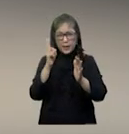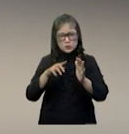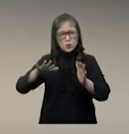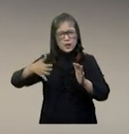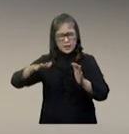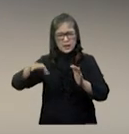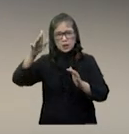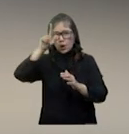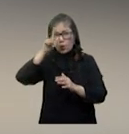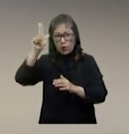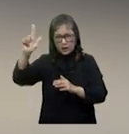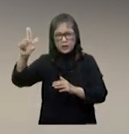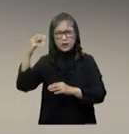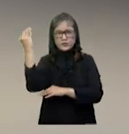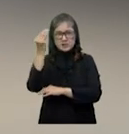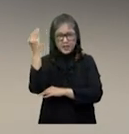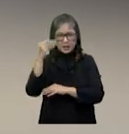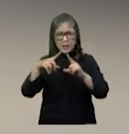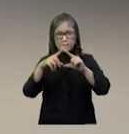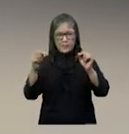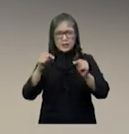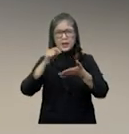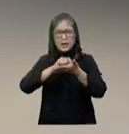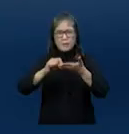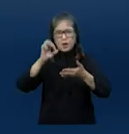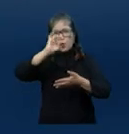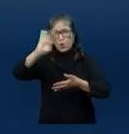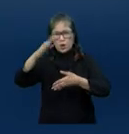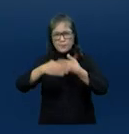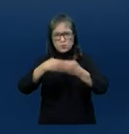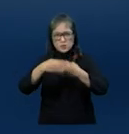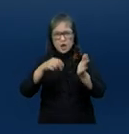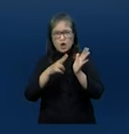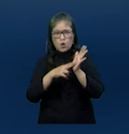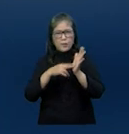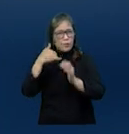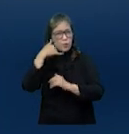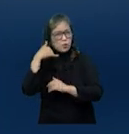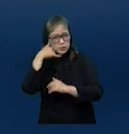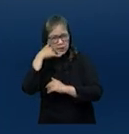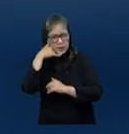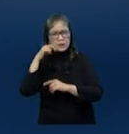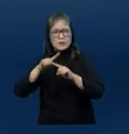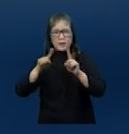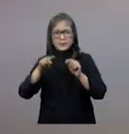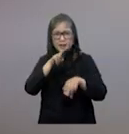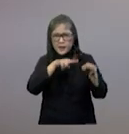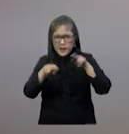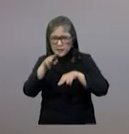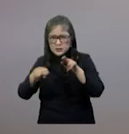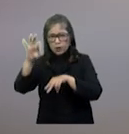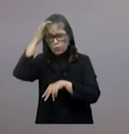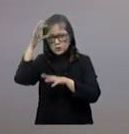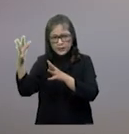wisatawan asing dengan plat nomor yang bertuliskan nama orang, perusahaan, bahkan nomor ponsel. Dari sejumlah razia, polisi